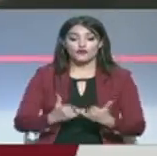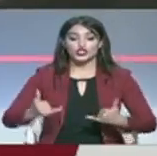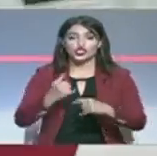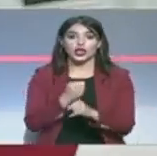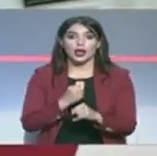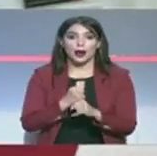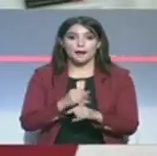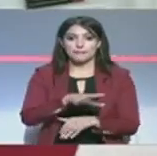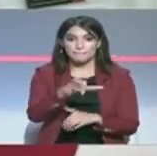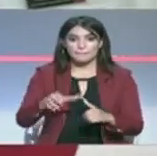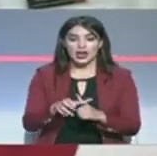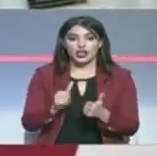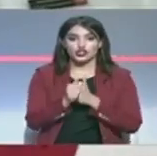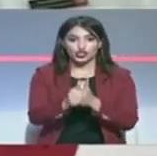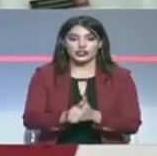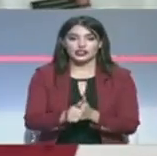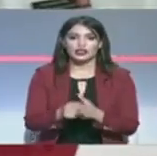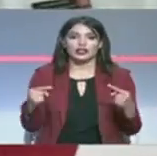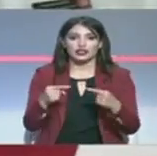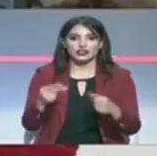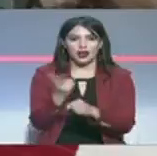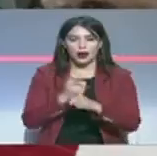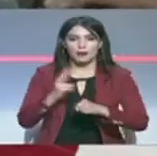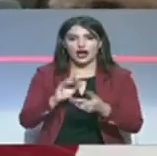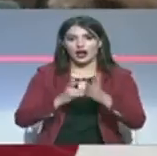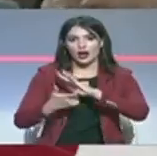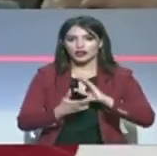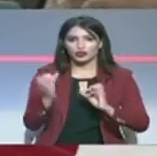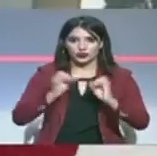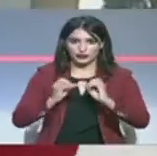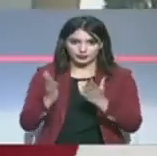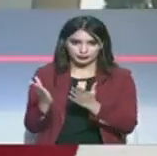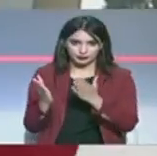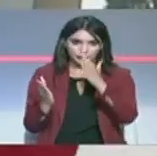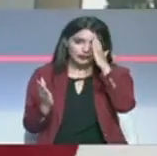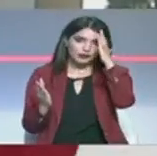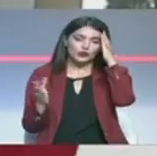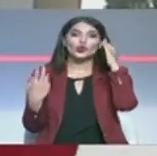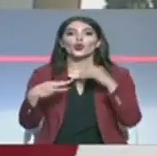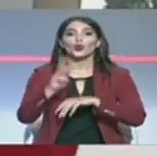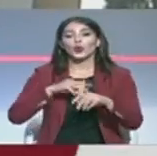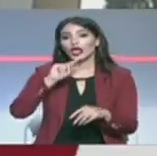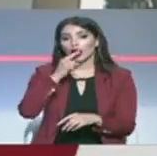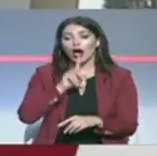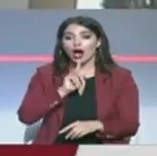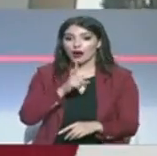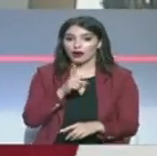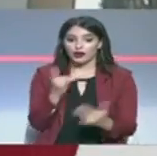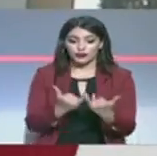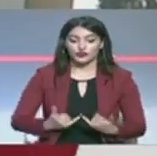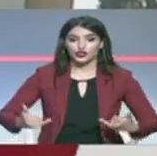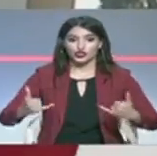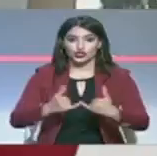عمل للجنة الجهوية لتفادي الكوارث ومجابهتها وتنظيم النشطة. وفي ولاية جابس، تقرر في أعقاب اجتماع